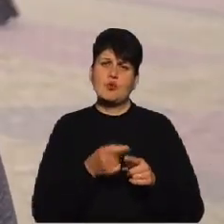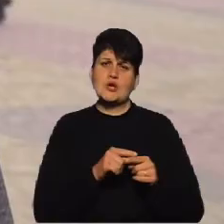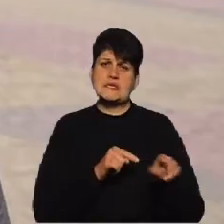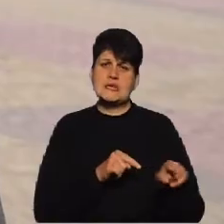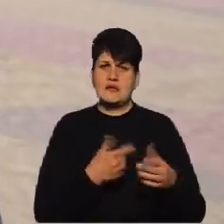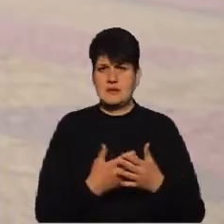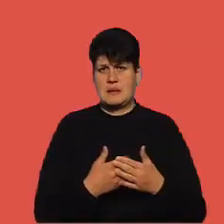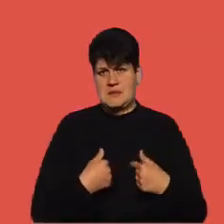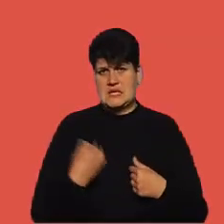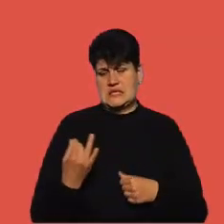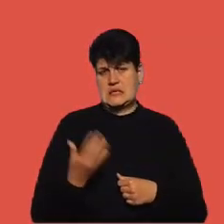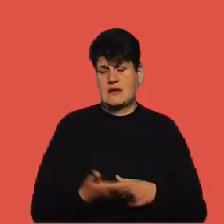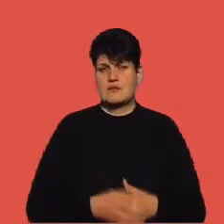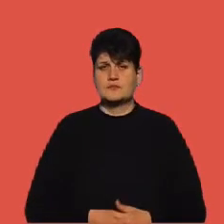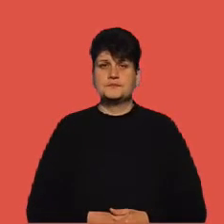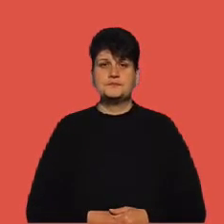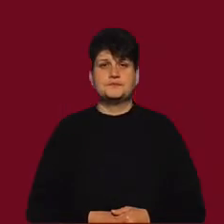би цікаво.